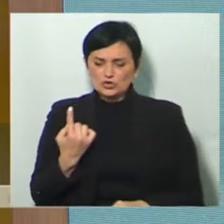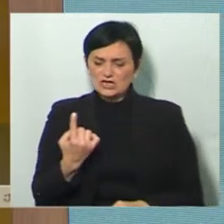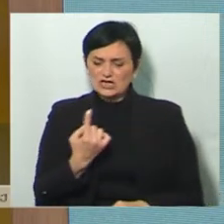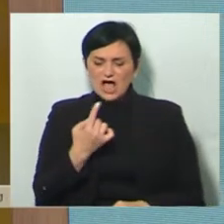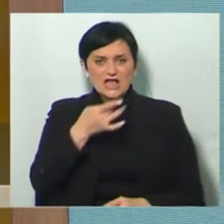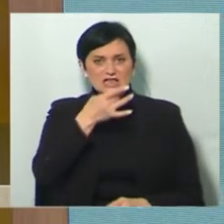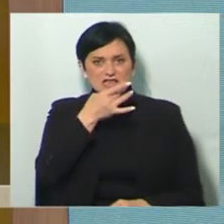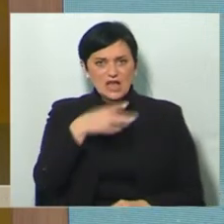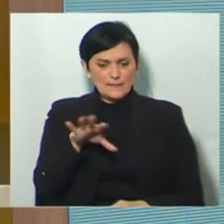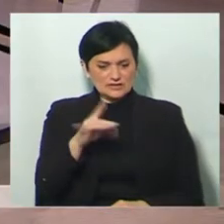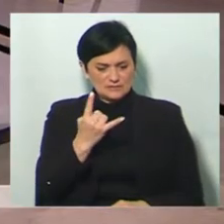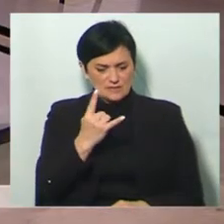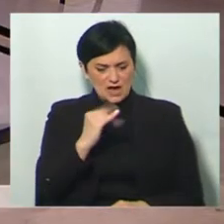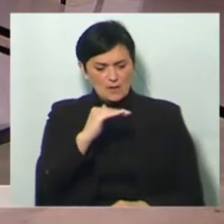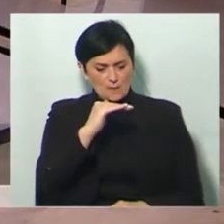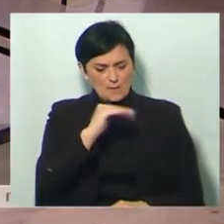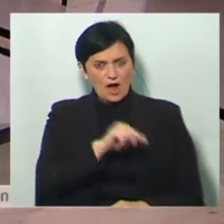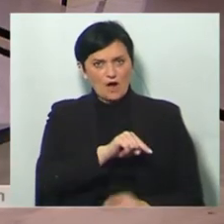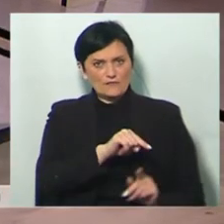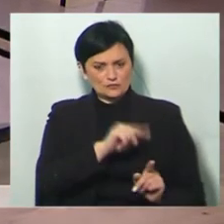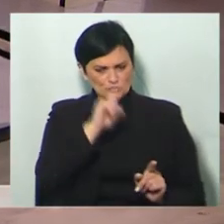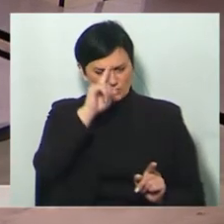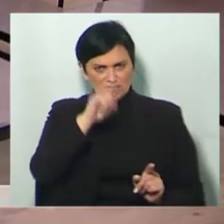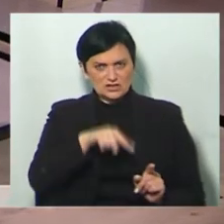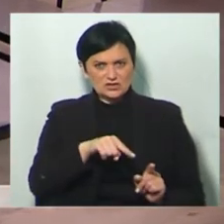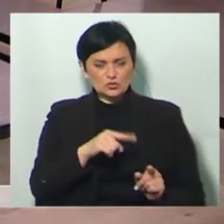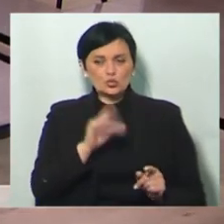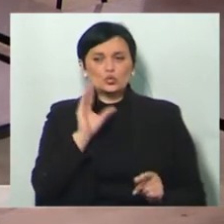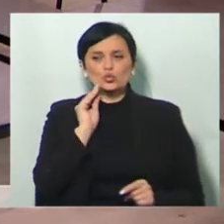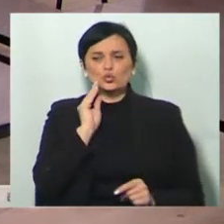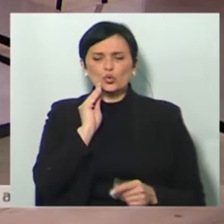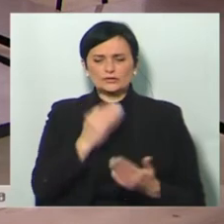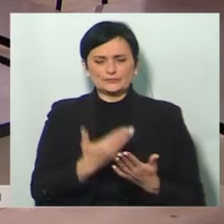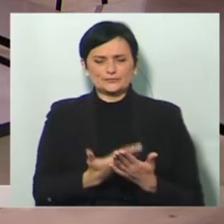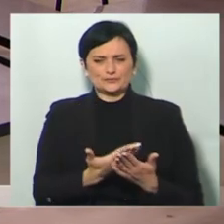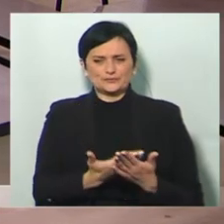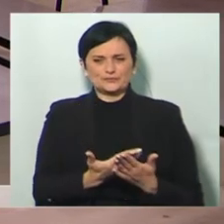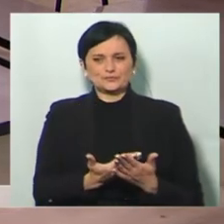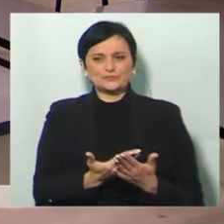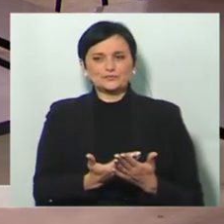nebismier, bavșmaicis, rodesat, tucat,